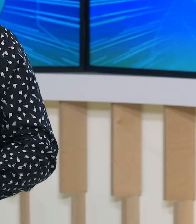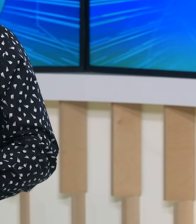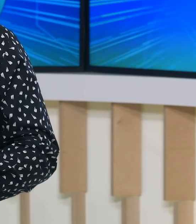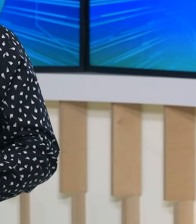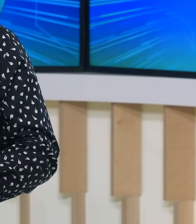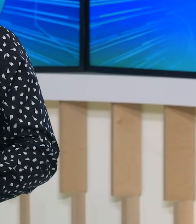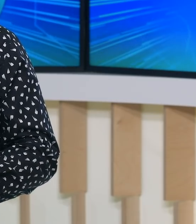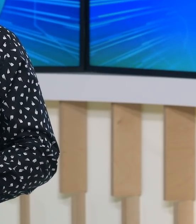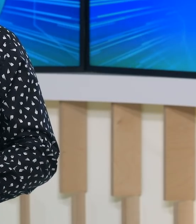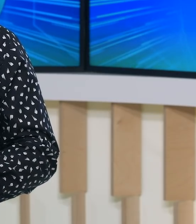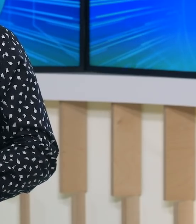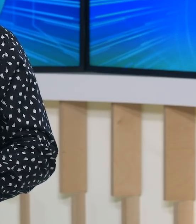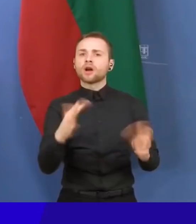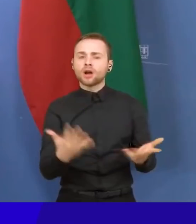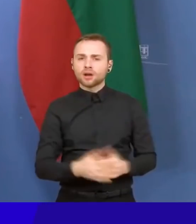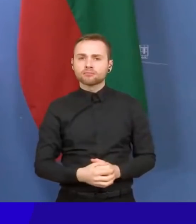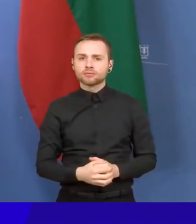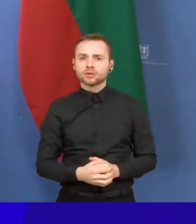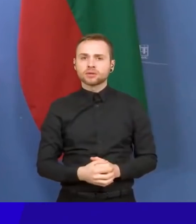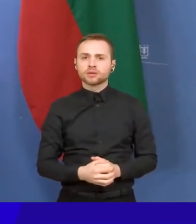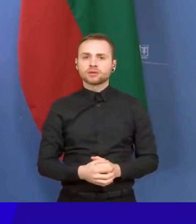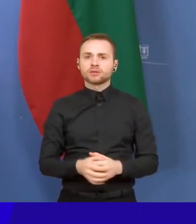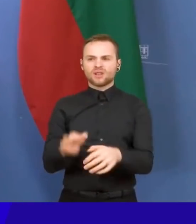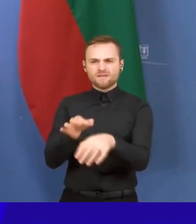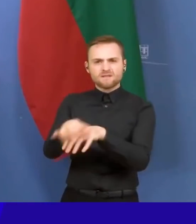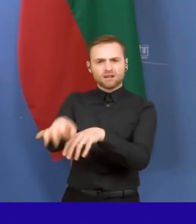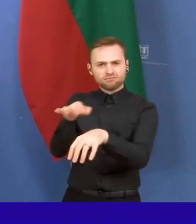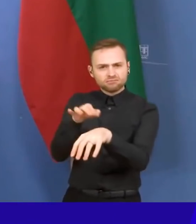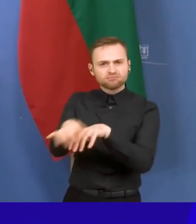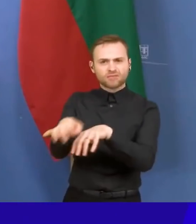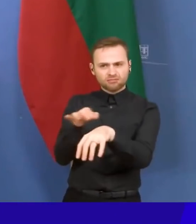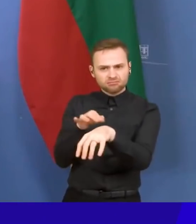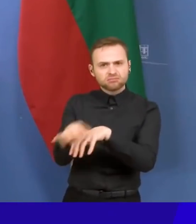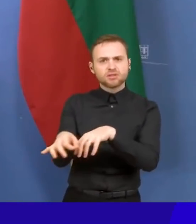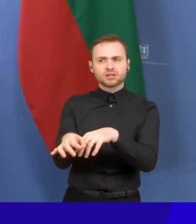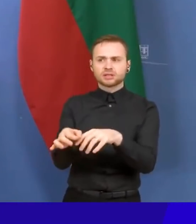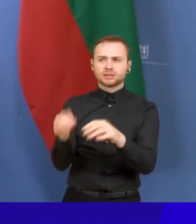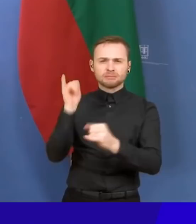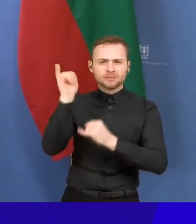būdais negalima švelninti Rusijai taikomų sankcijų. Spaudimo, ne tik, kad nesumažinti spaudimo